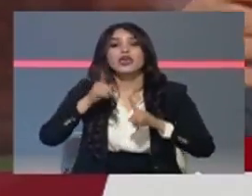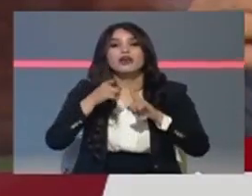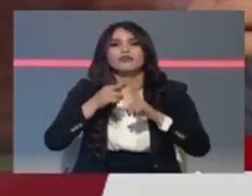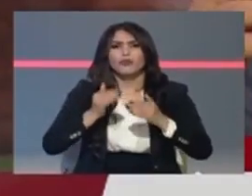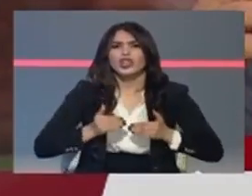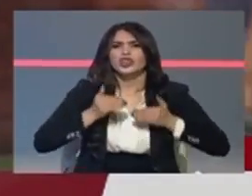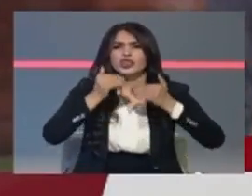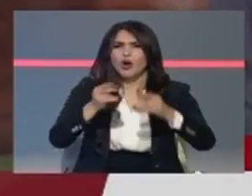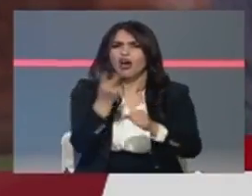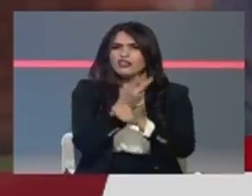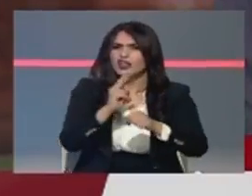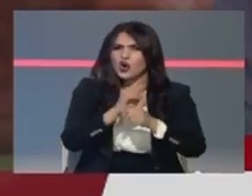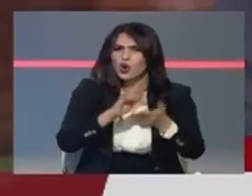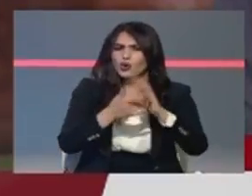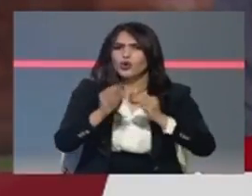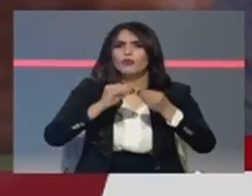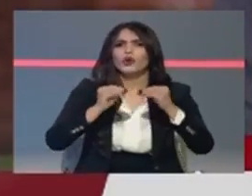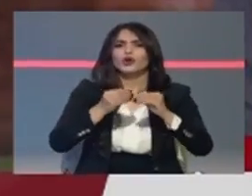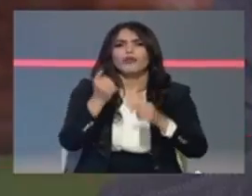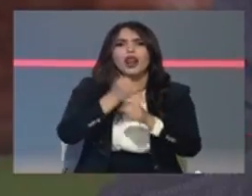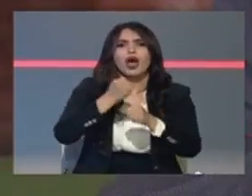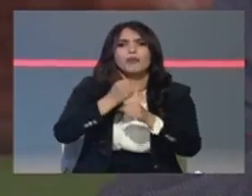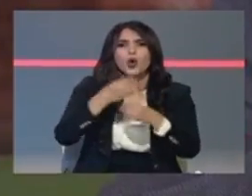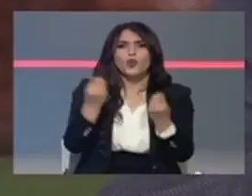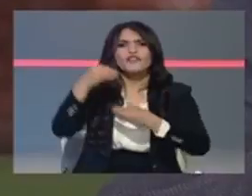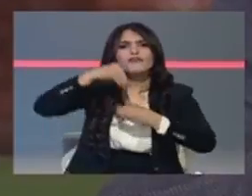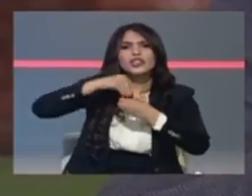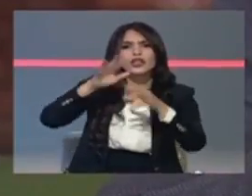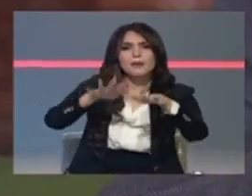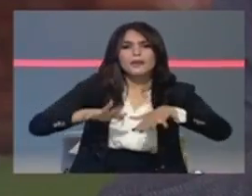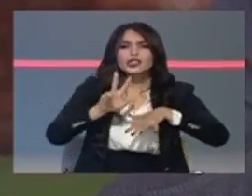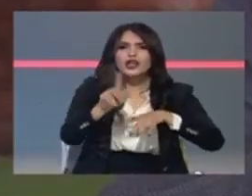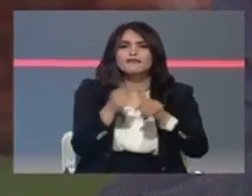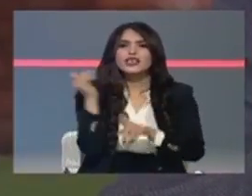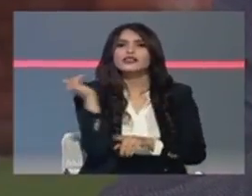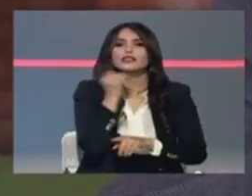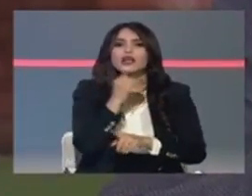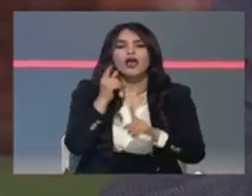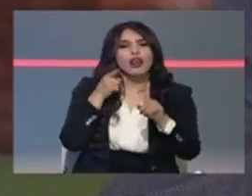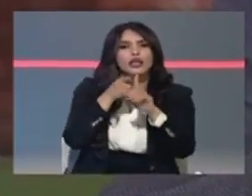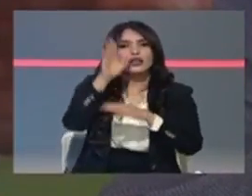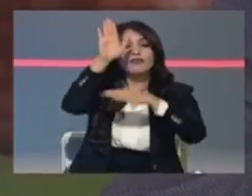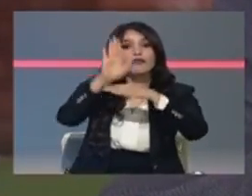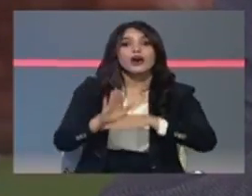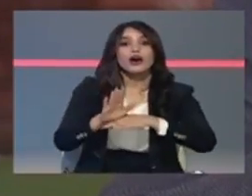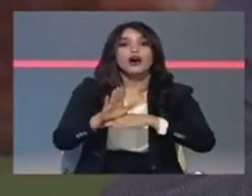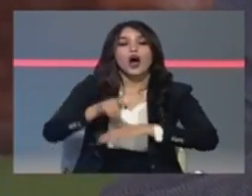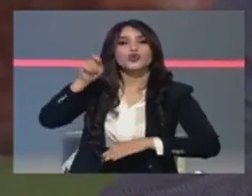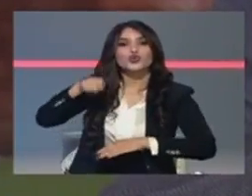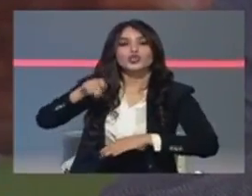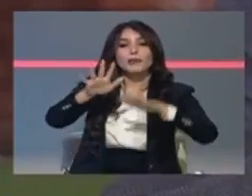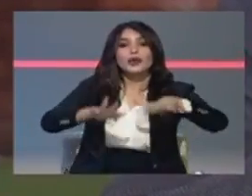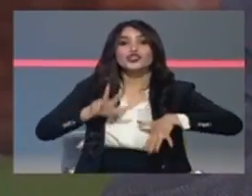لتجاوز كل الإخلالات حتى يكون العمل في داخل المجلس أسرع، وحتى نحافظ على سلطة مجلس نواب